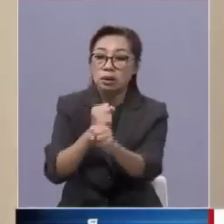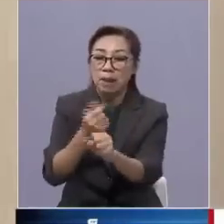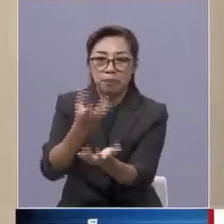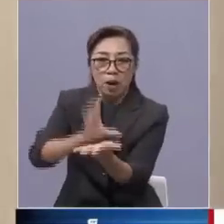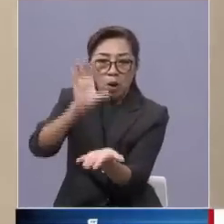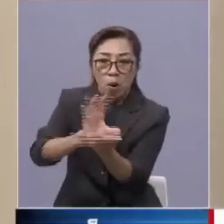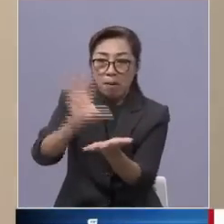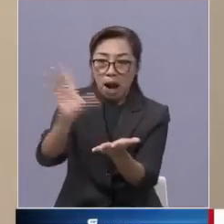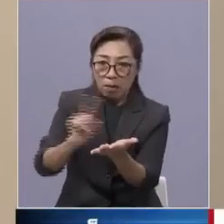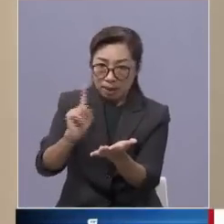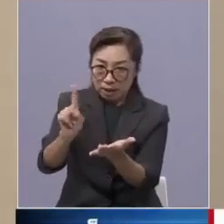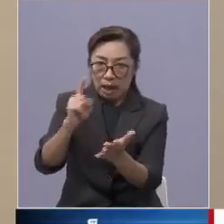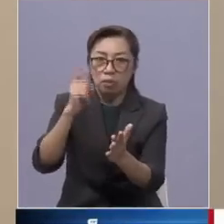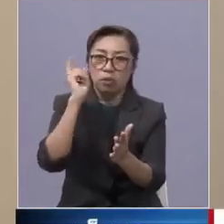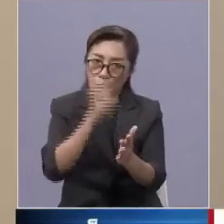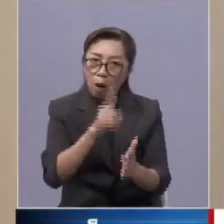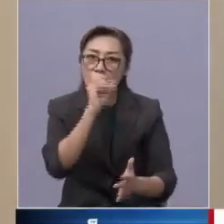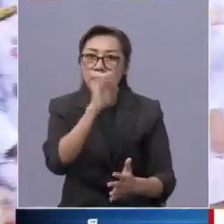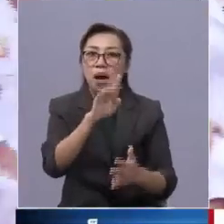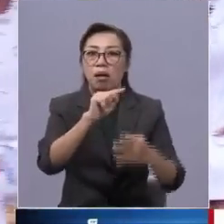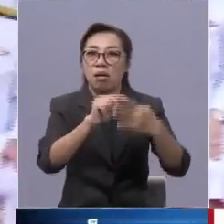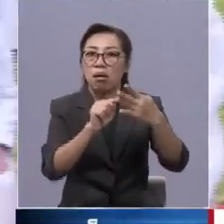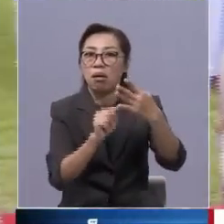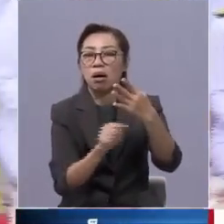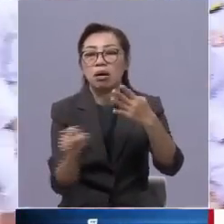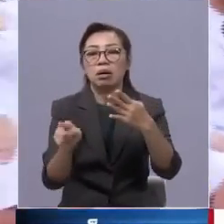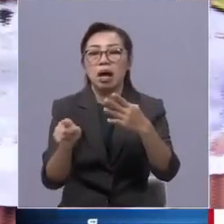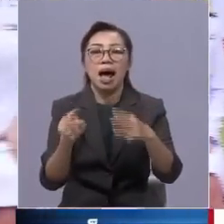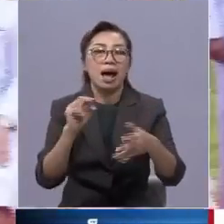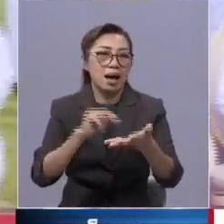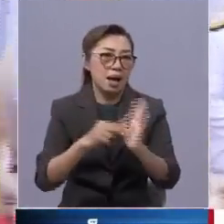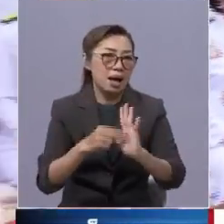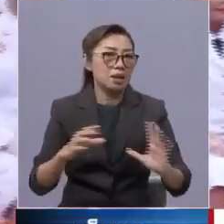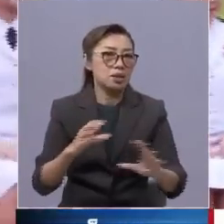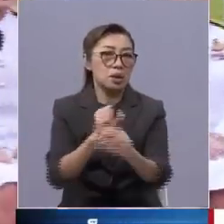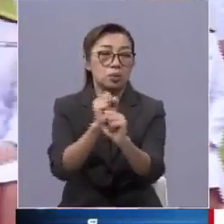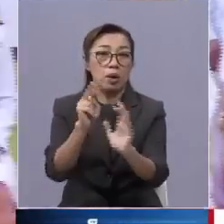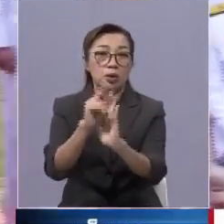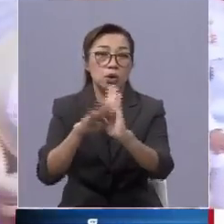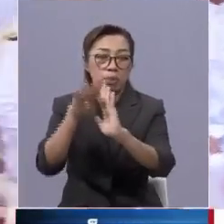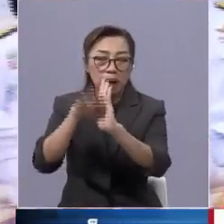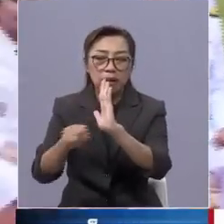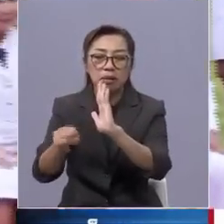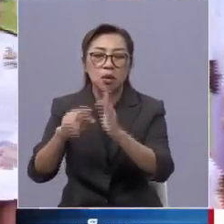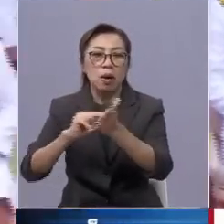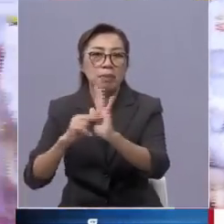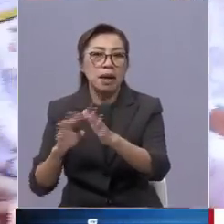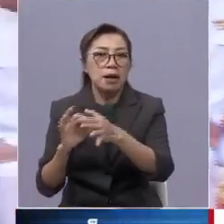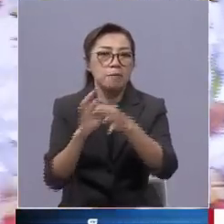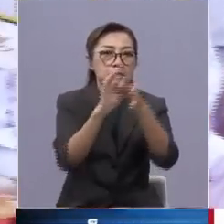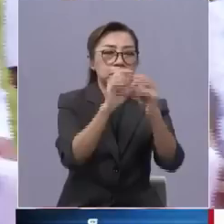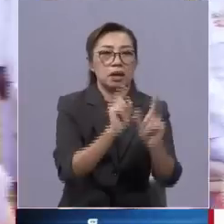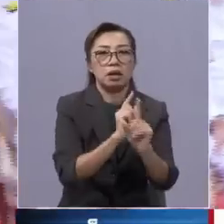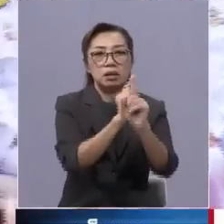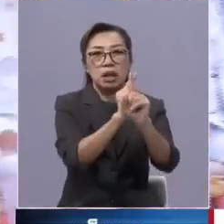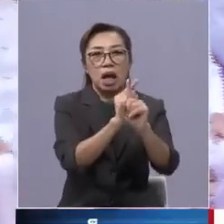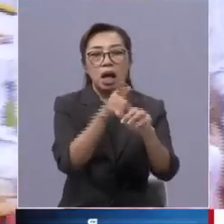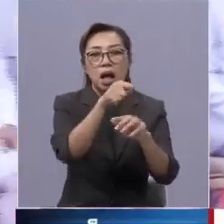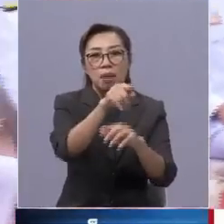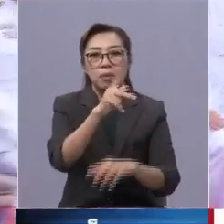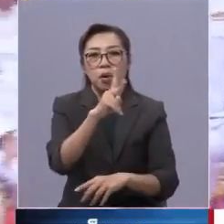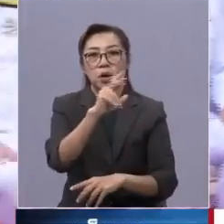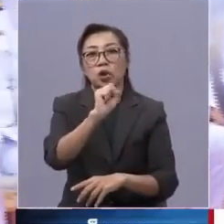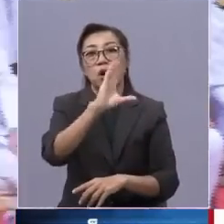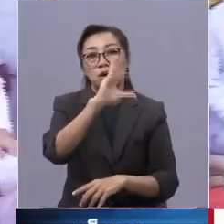ายที่แถลงด้วยดังนั้นครับเราก็เลยสรุปได้ว่าการจัดทำนโยบายยังคงถูกเซตให้เป็นไปตามกรอบของคส